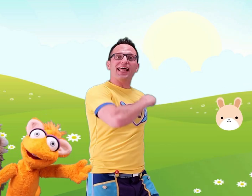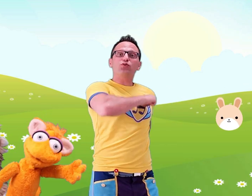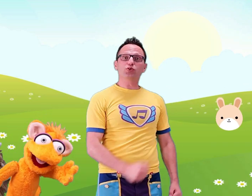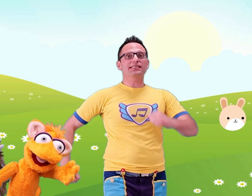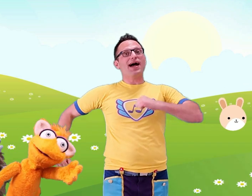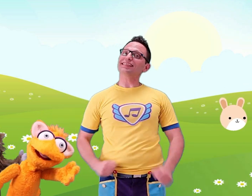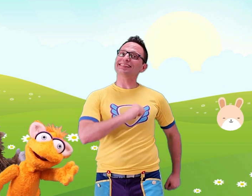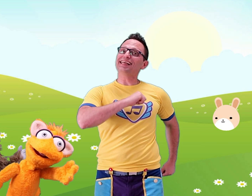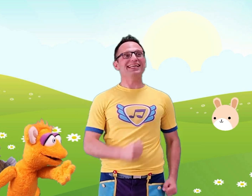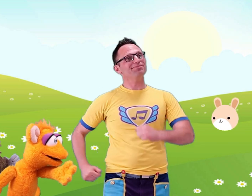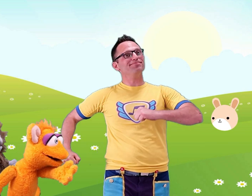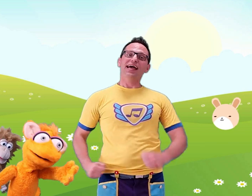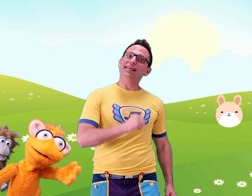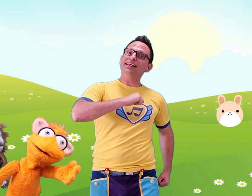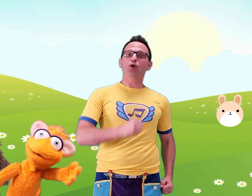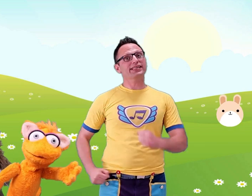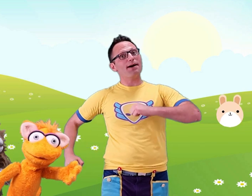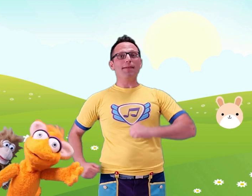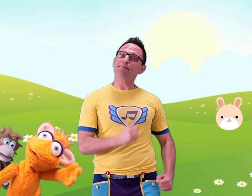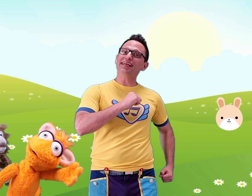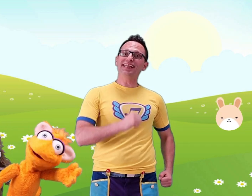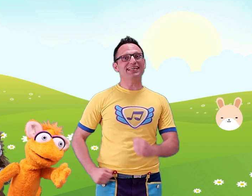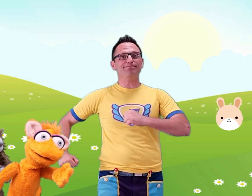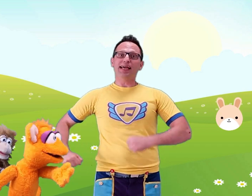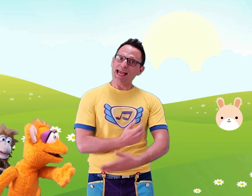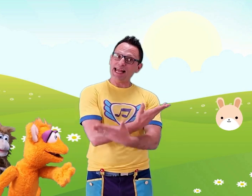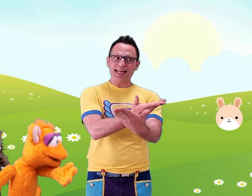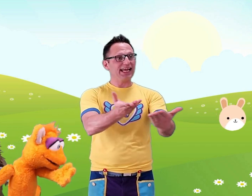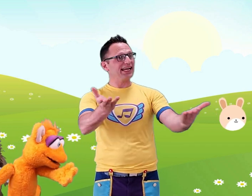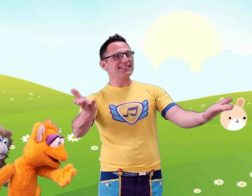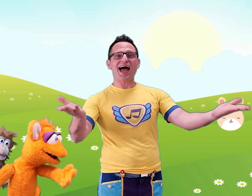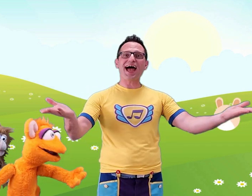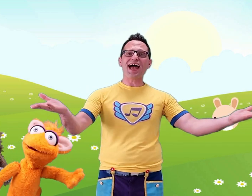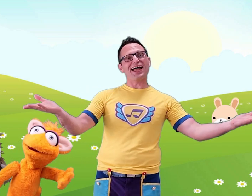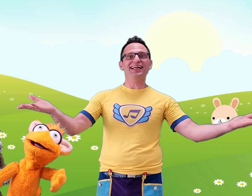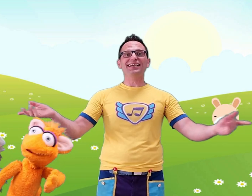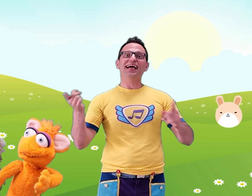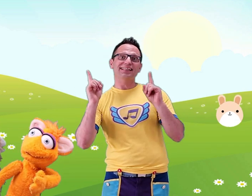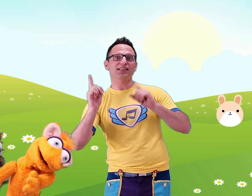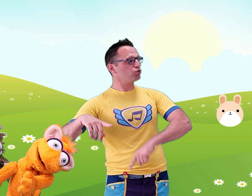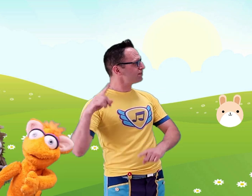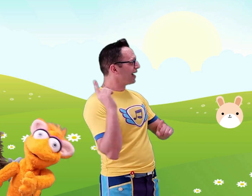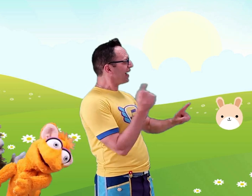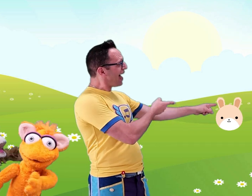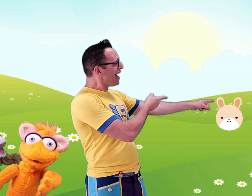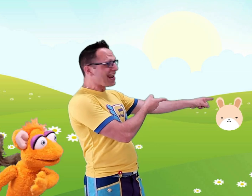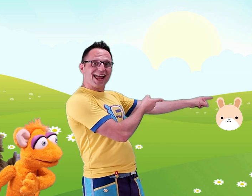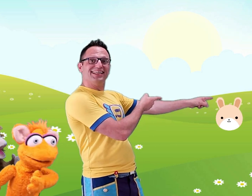טסים! נטוס עם הצלילים ללמוד כמה מילים, אל ארץ האנגלית נטוס